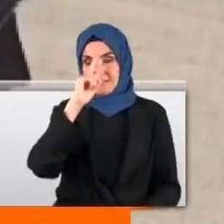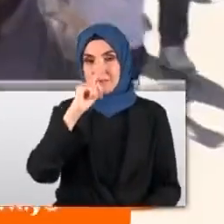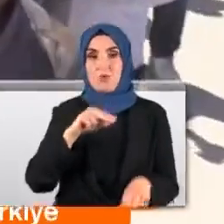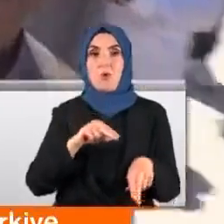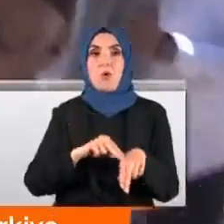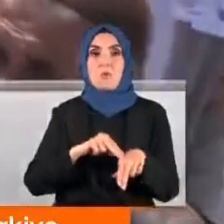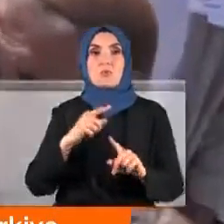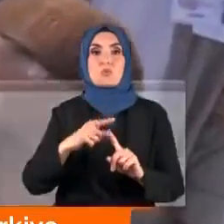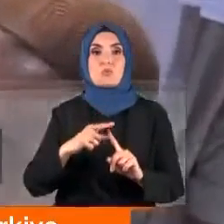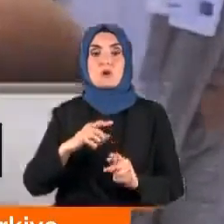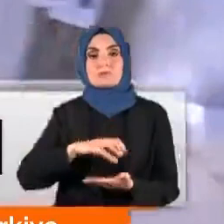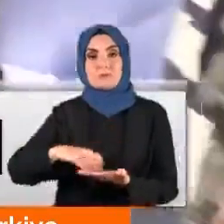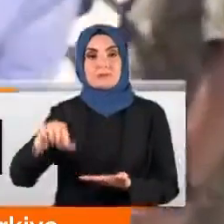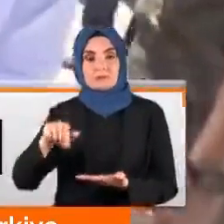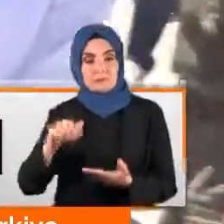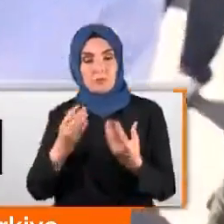yapıldı.